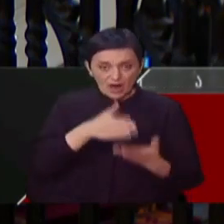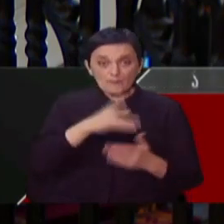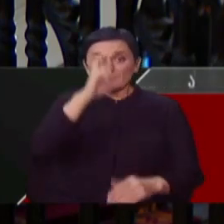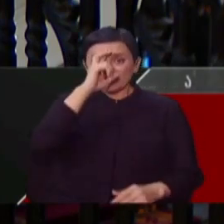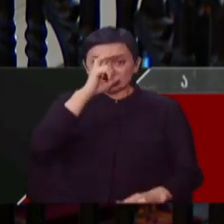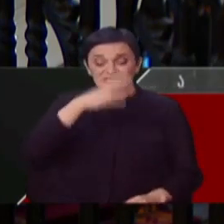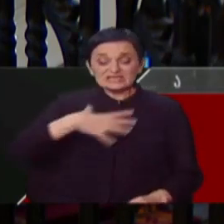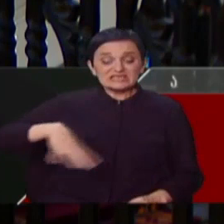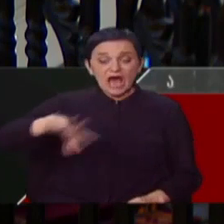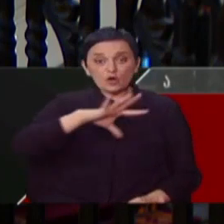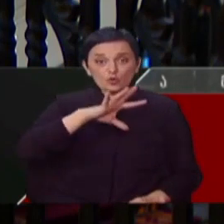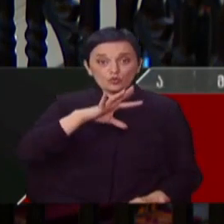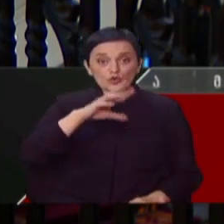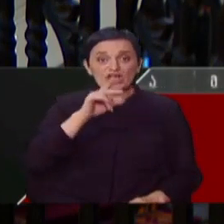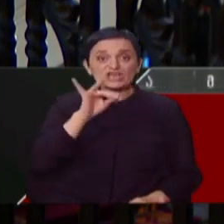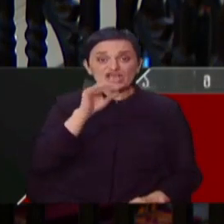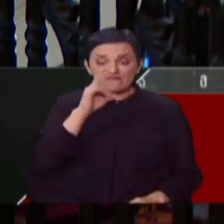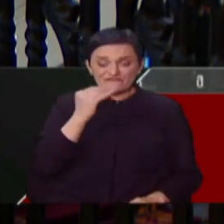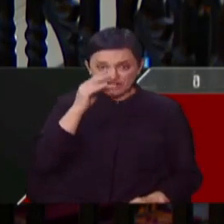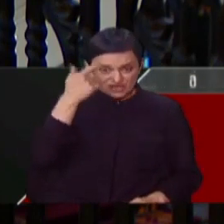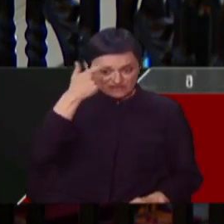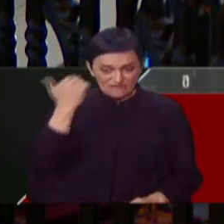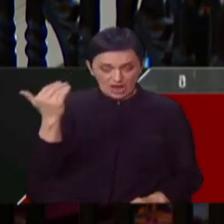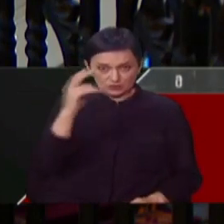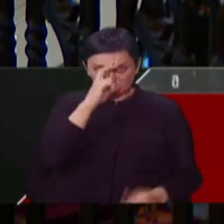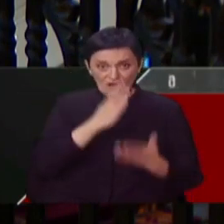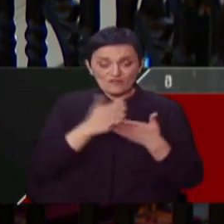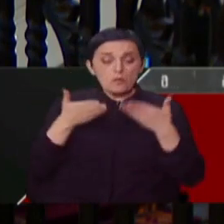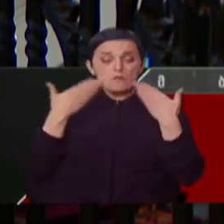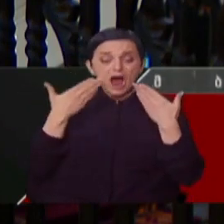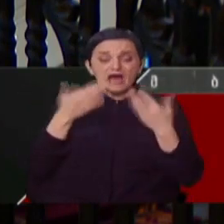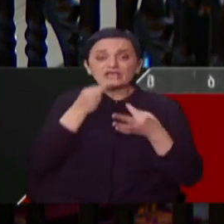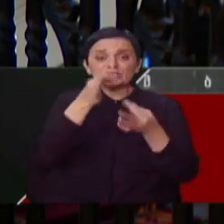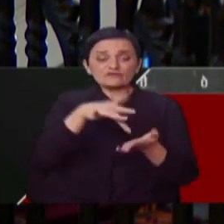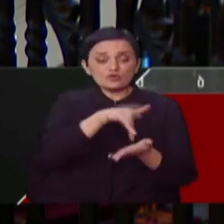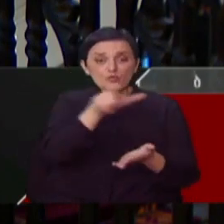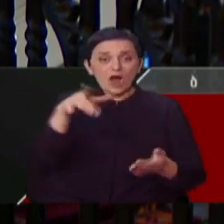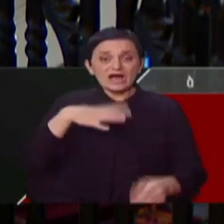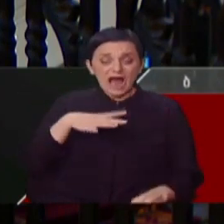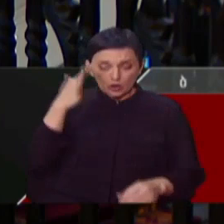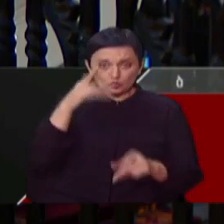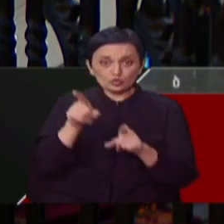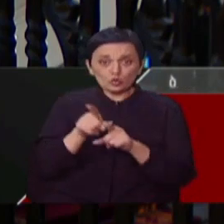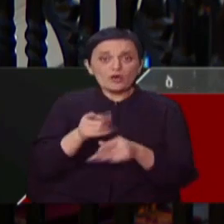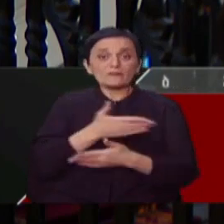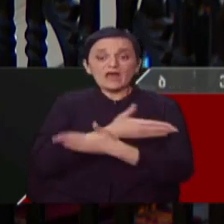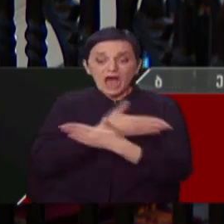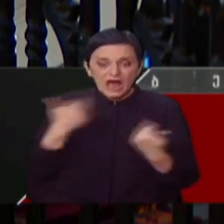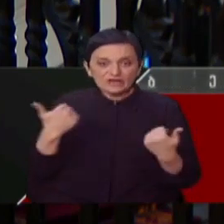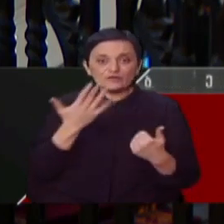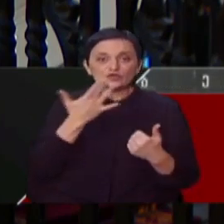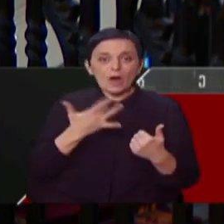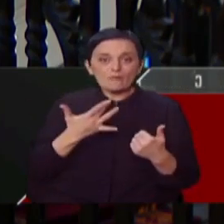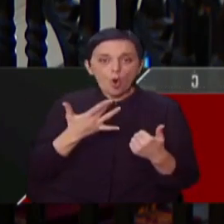მთავრობაც საქართველოსი არ არის, ივანიშვილის მთავრობა არის და მარტივ რამეს ვეუბნებით მოქალაქეებს, ქართულ ოცნებას მათ შორის, რომ არ გვინდა ეს